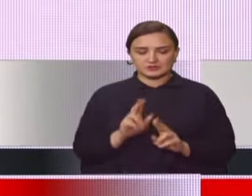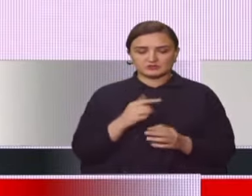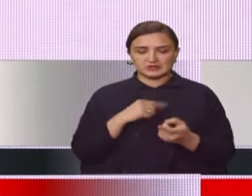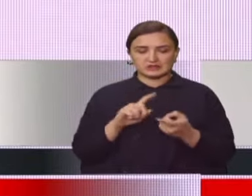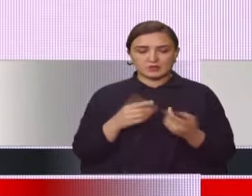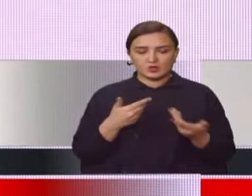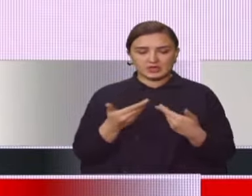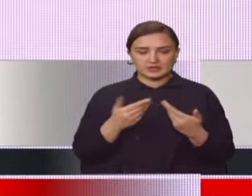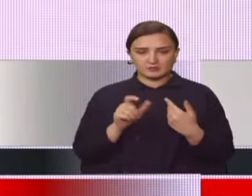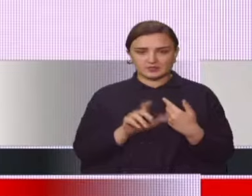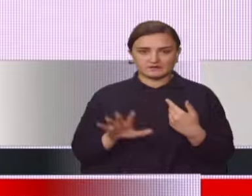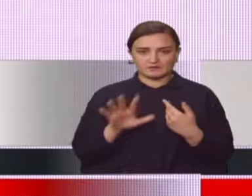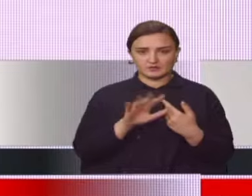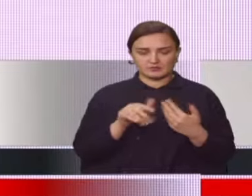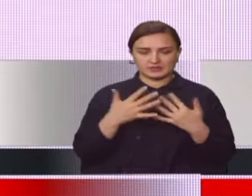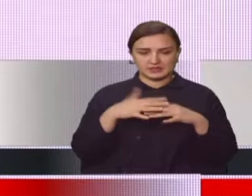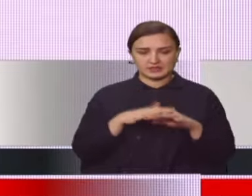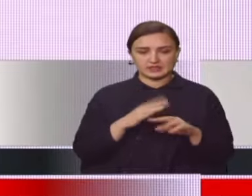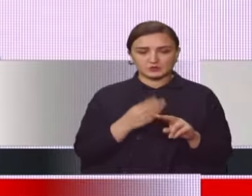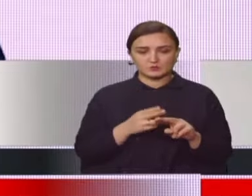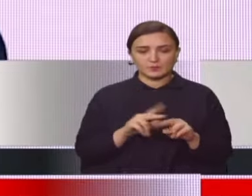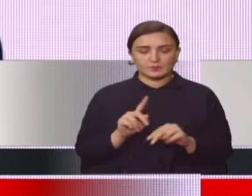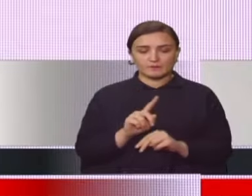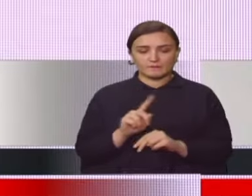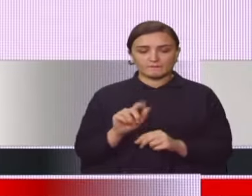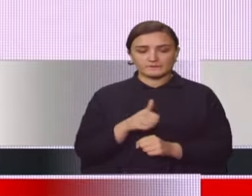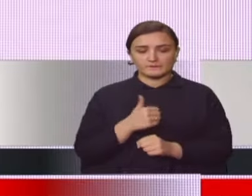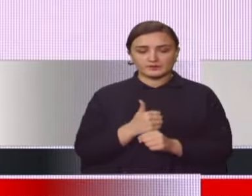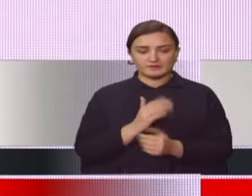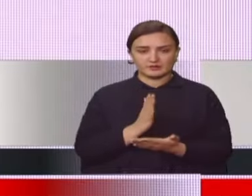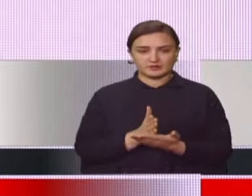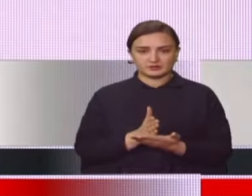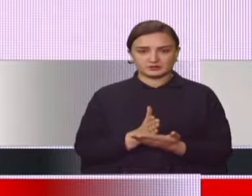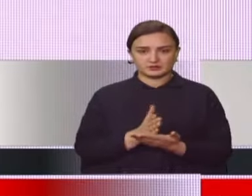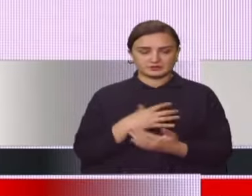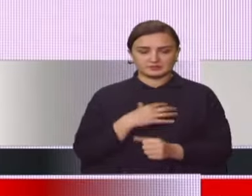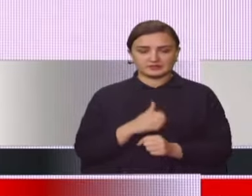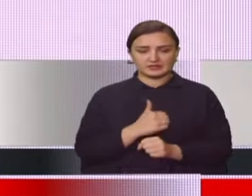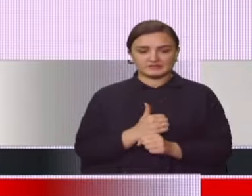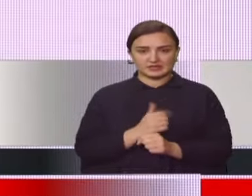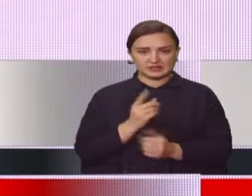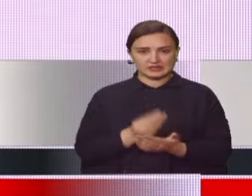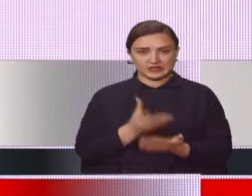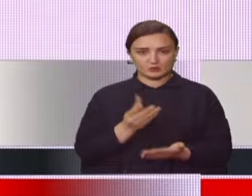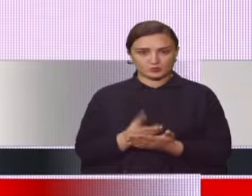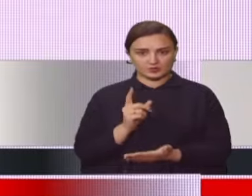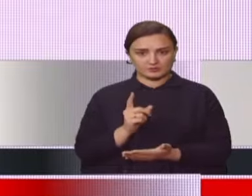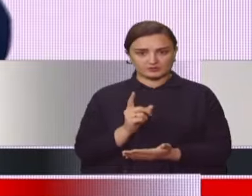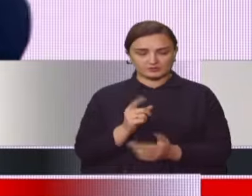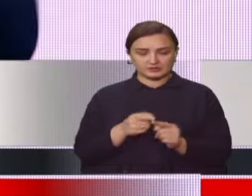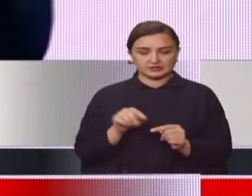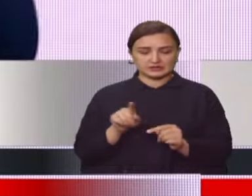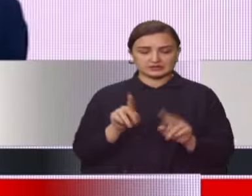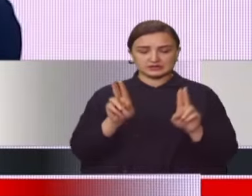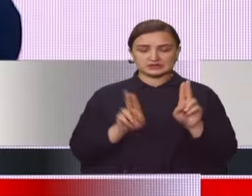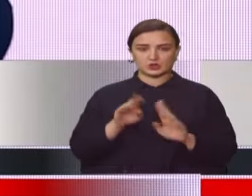დამოკიდებულება ევროკავშირთან, ევროკავშირ ინტეგრაციაში, იმიტომ რომ მთავარი არის ფუნდამენტური ღირებულებები და ის რაც